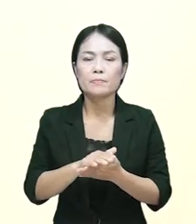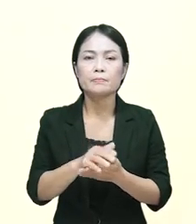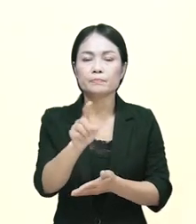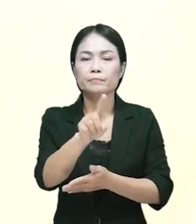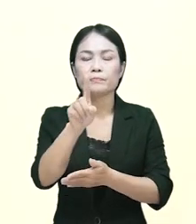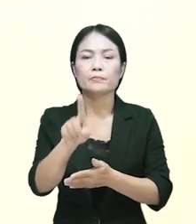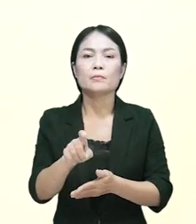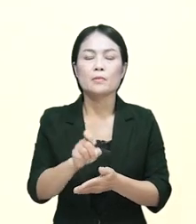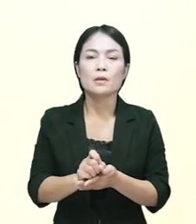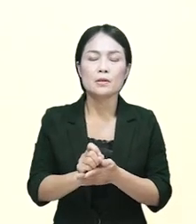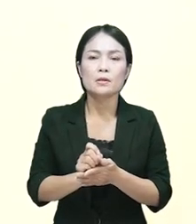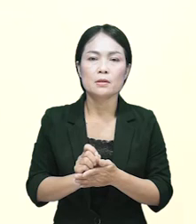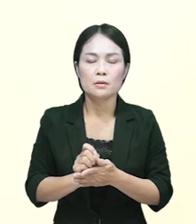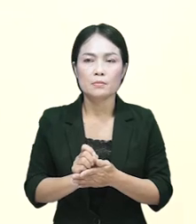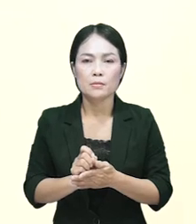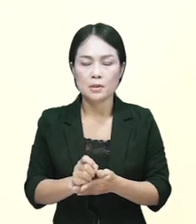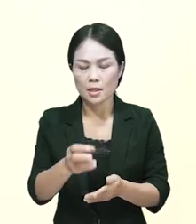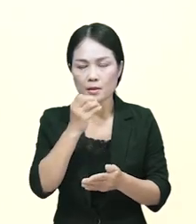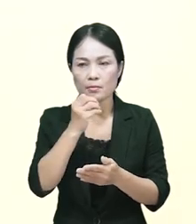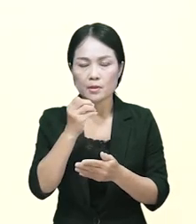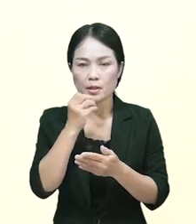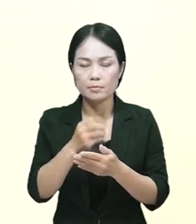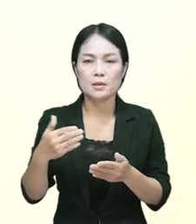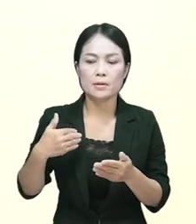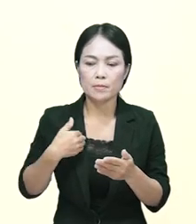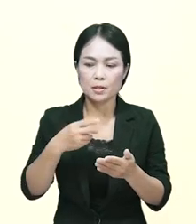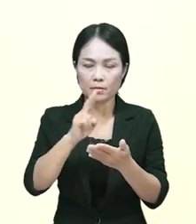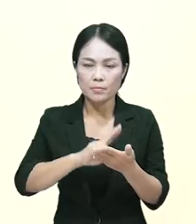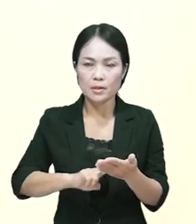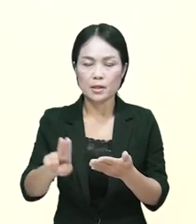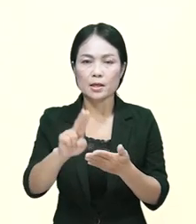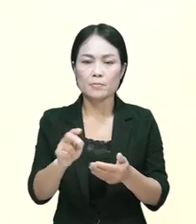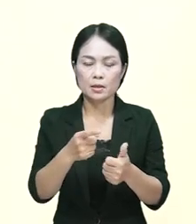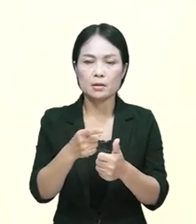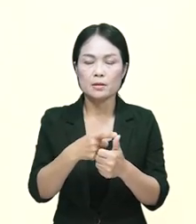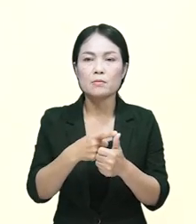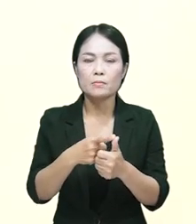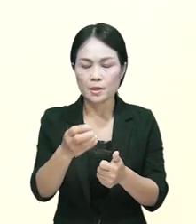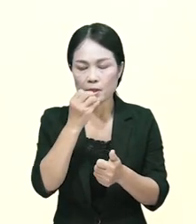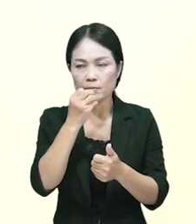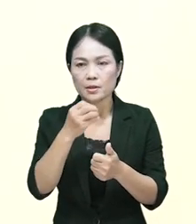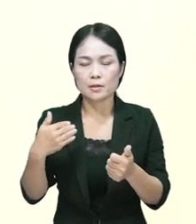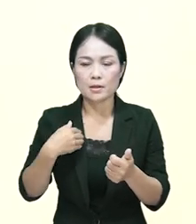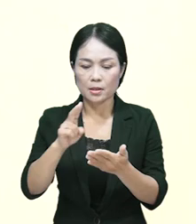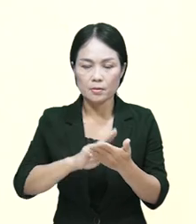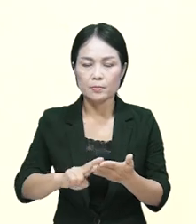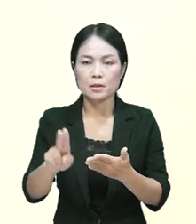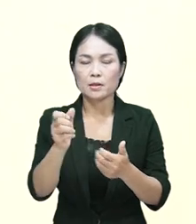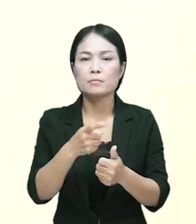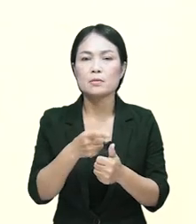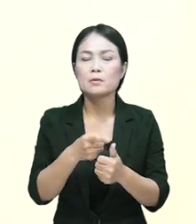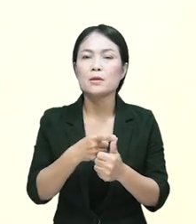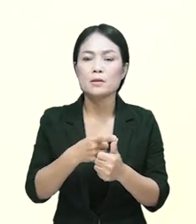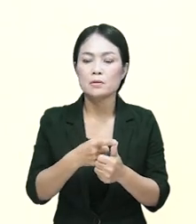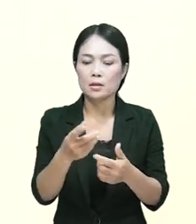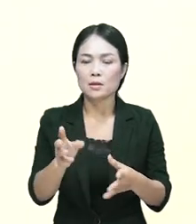តើលក់ដាច់ជាងគេមុនឬក៏ម្ហូបអាហារមានអនាម័យមុនអញ្ចឹងតើតែម្ហូបអាហារនឹងមានអនាម័យសិនទៅ